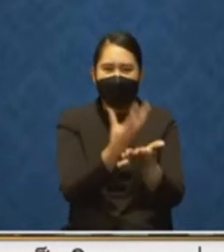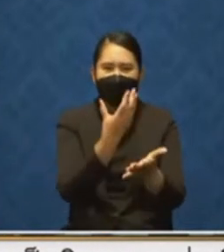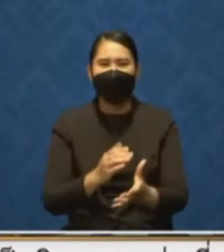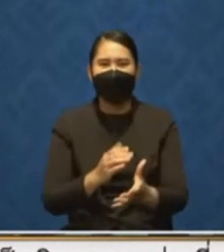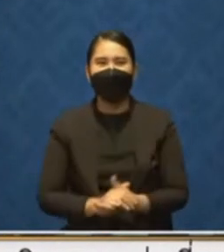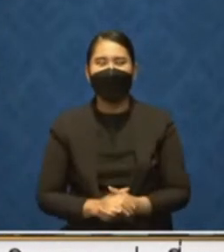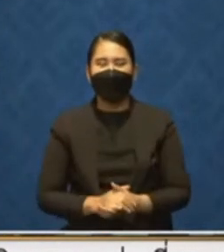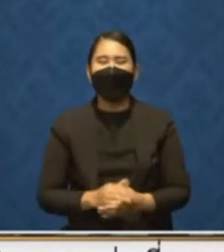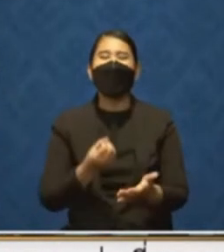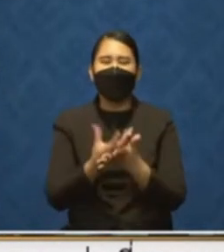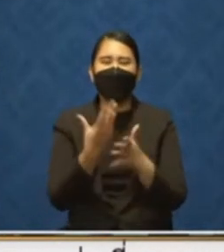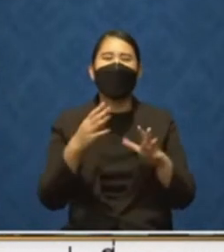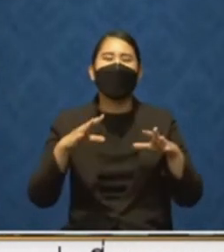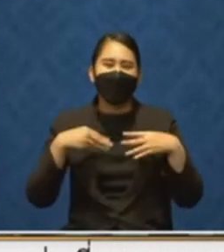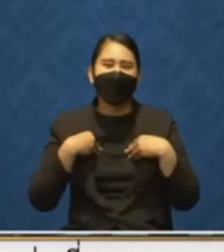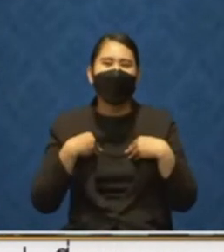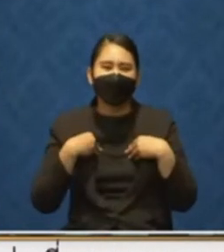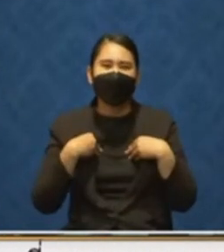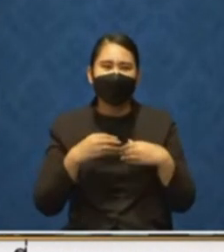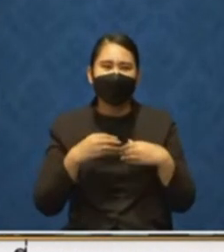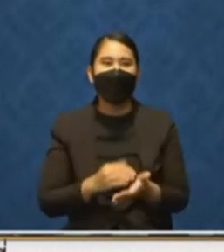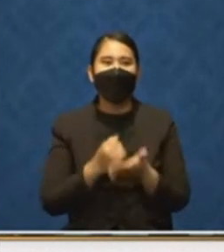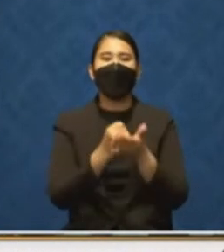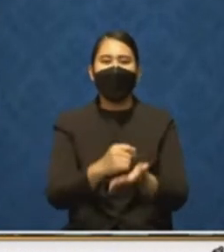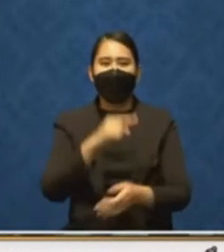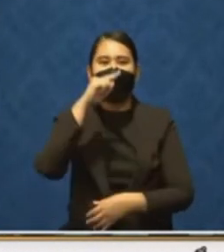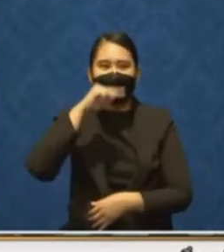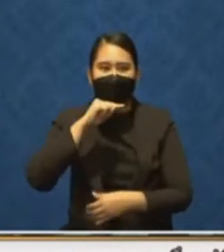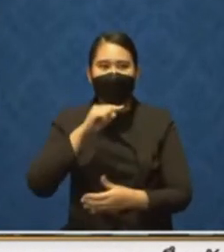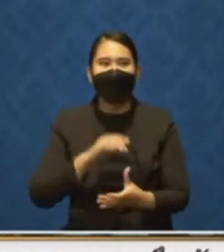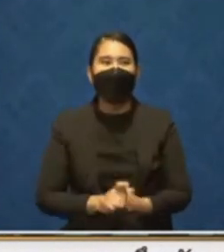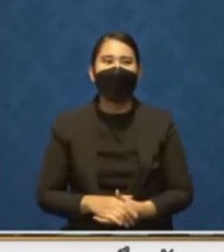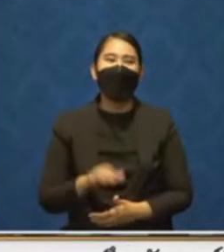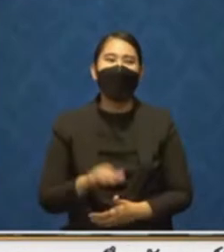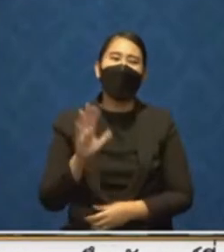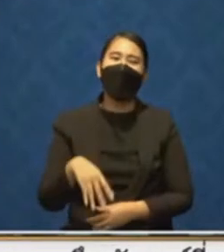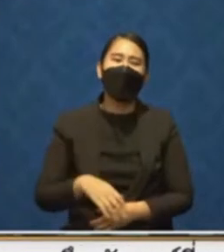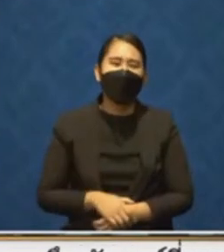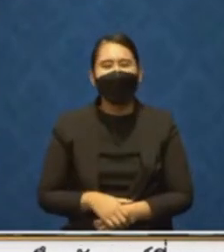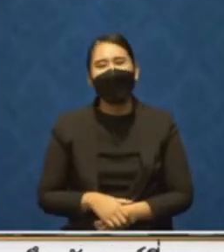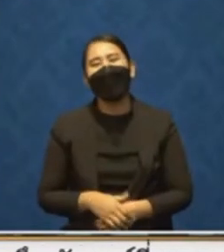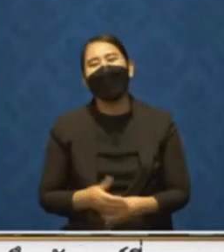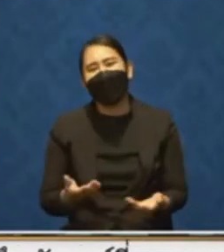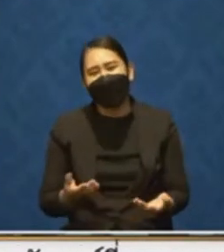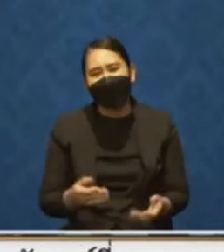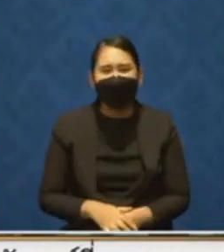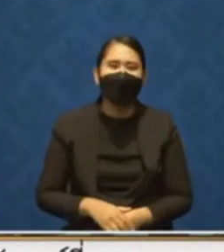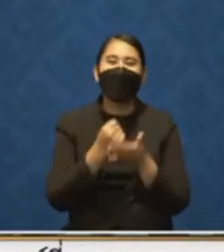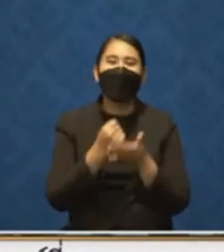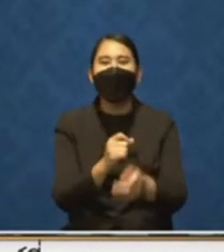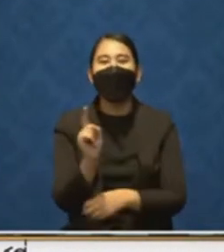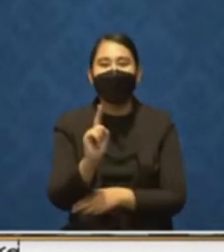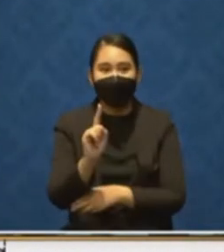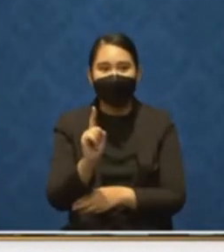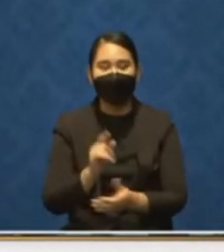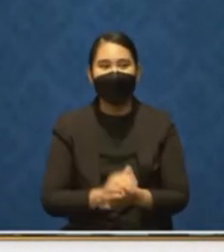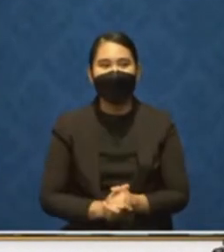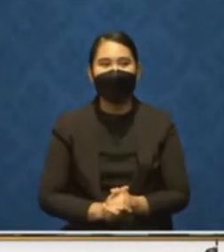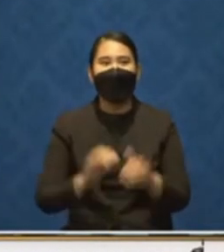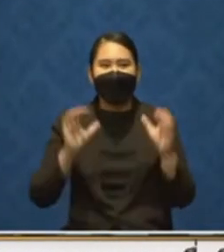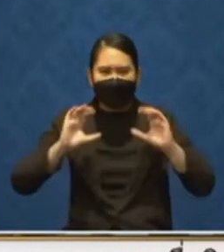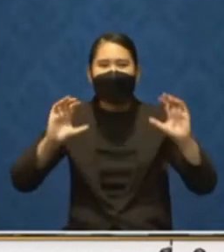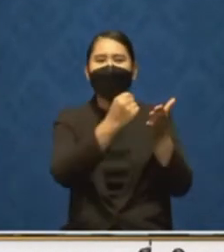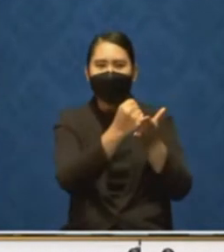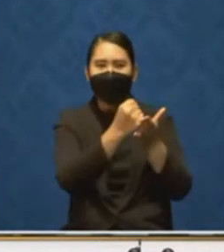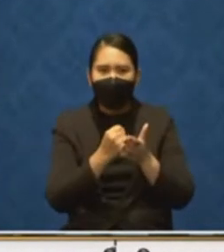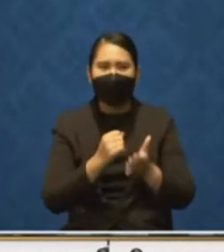รับสภาพเลยรัฐบาลมากช่วยประเทศไทยบ้างโอเว่อเออเร่อแล้วจะมานั่งด้วยเรา